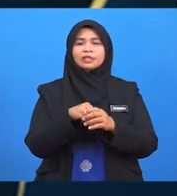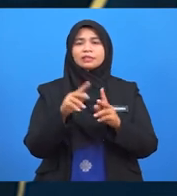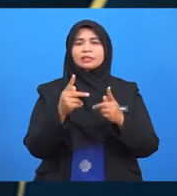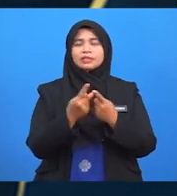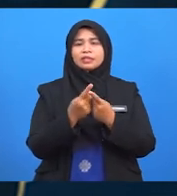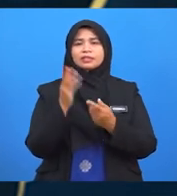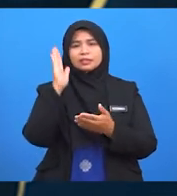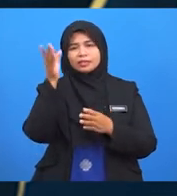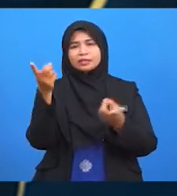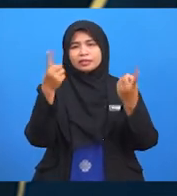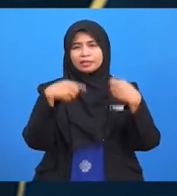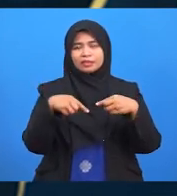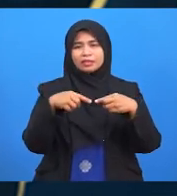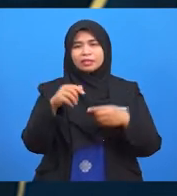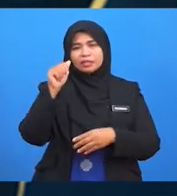yang akan datang.